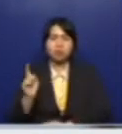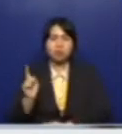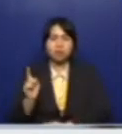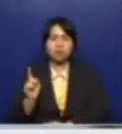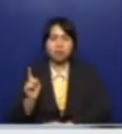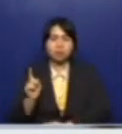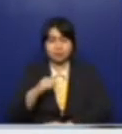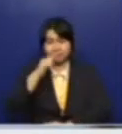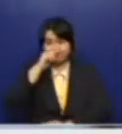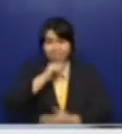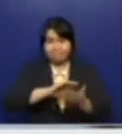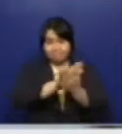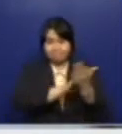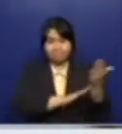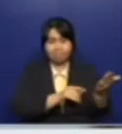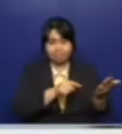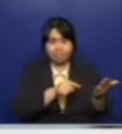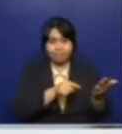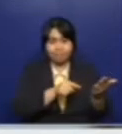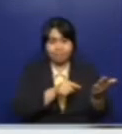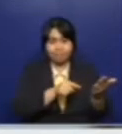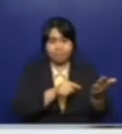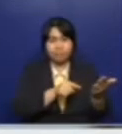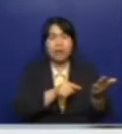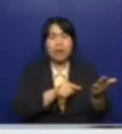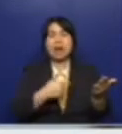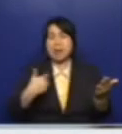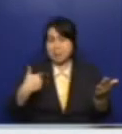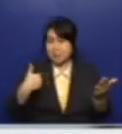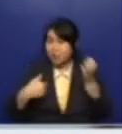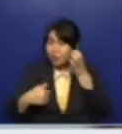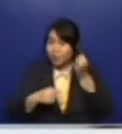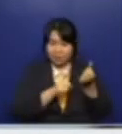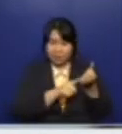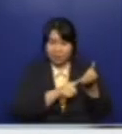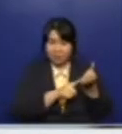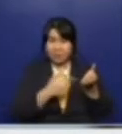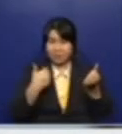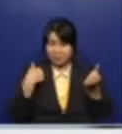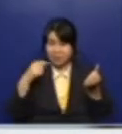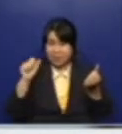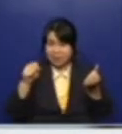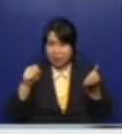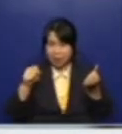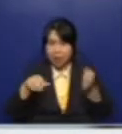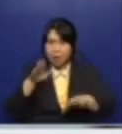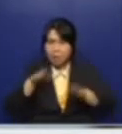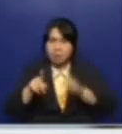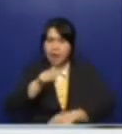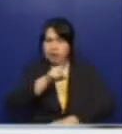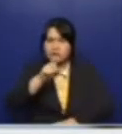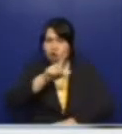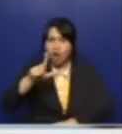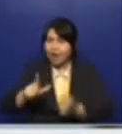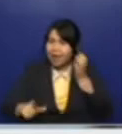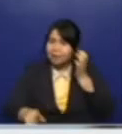ประเทศไทยมีมือถืออยู่ตัวเลขประมาณ100ล้านเครื่องครับท่านประ